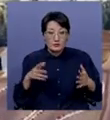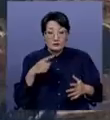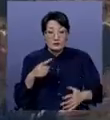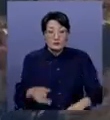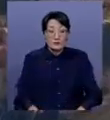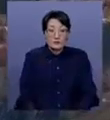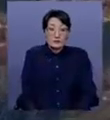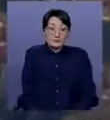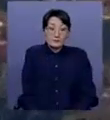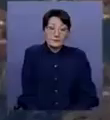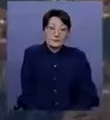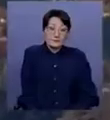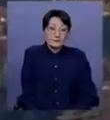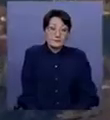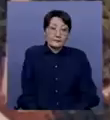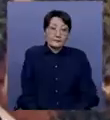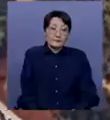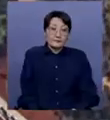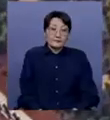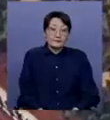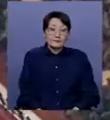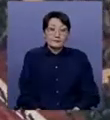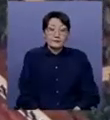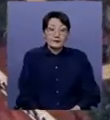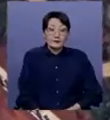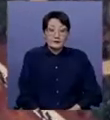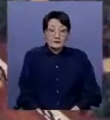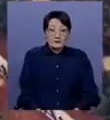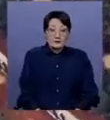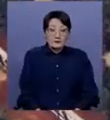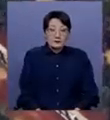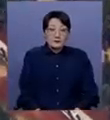Тойбек, Нұрлан Өтегенов, Ботагөз Қайырбекова, Алматы телеарнасы, Нұрсұлтан қаласынан.